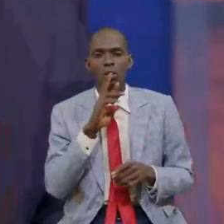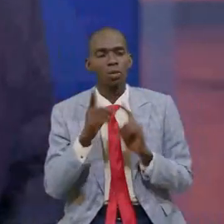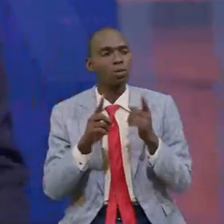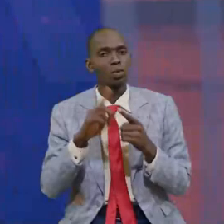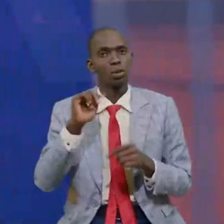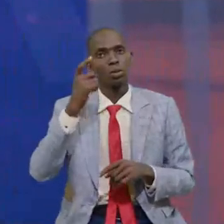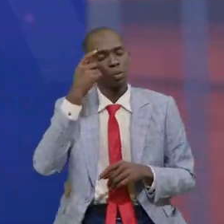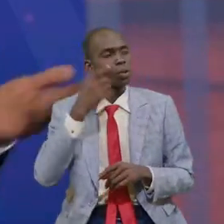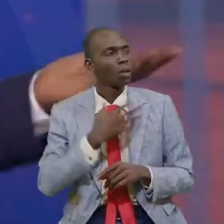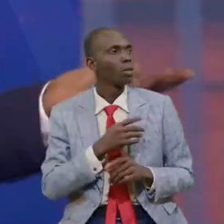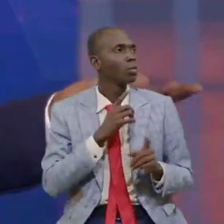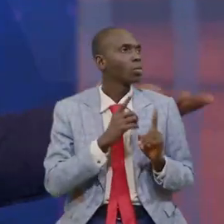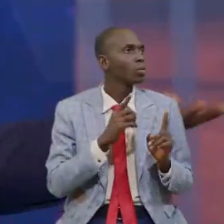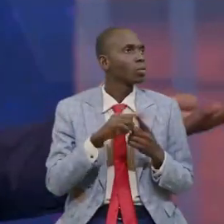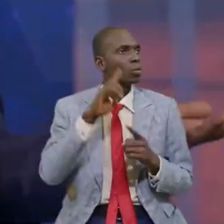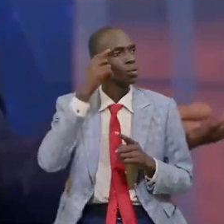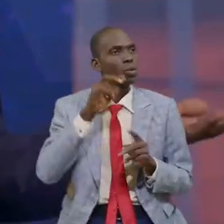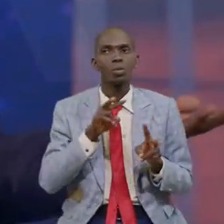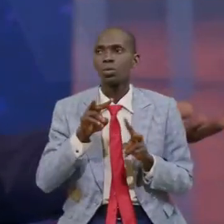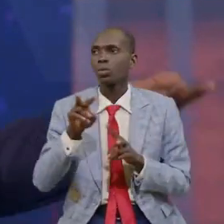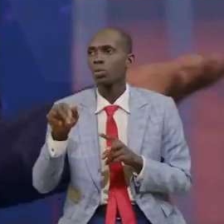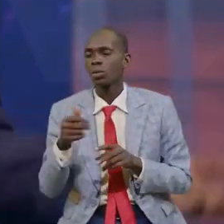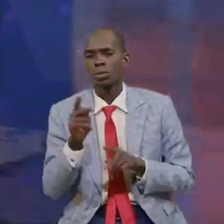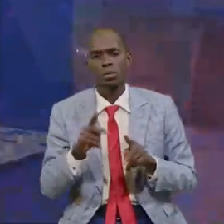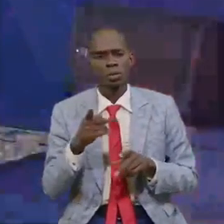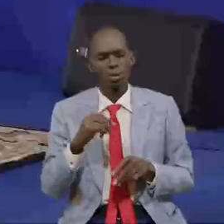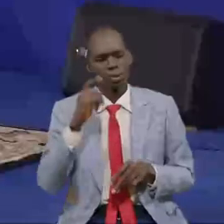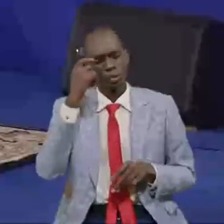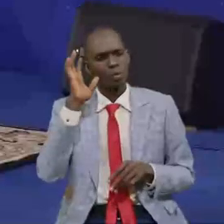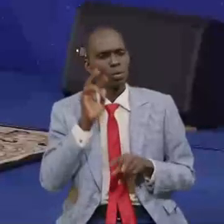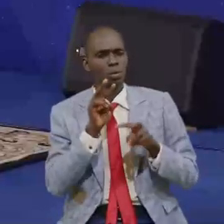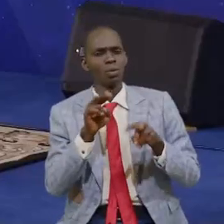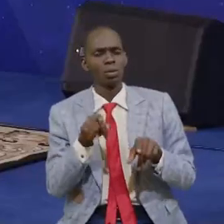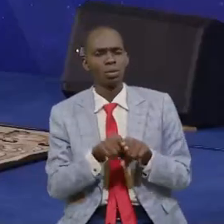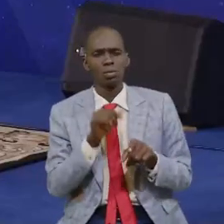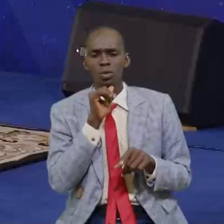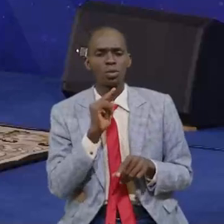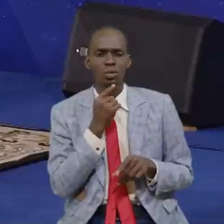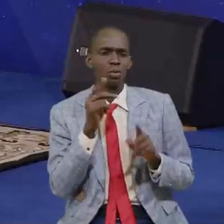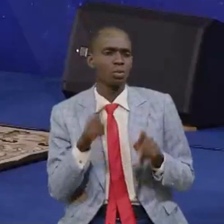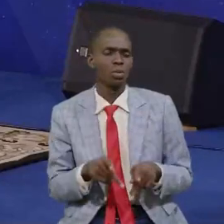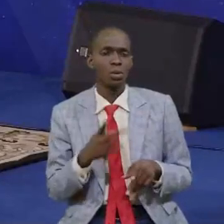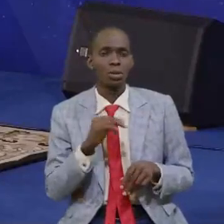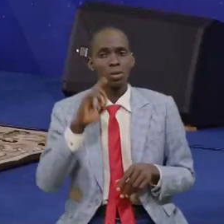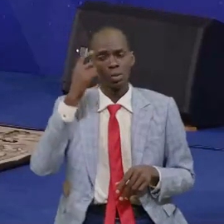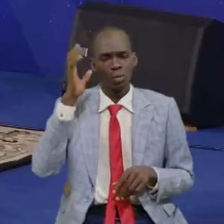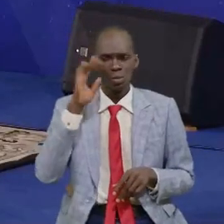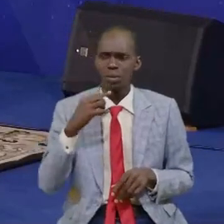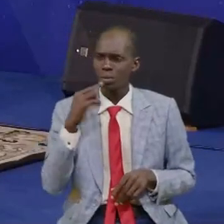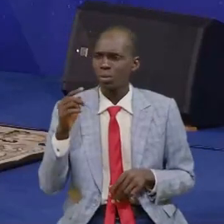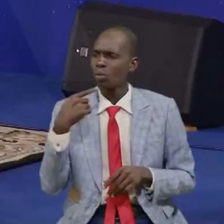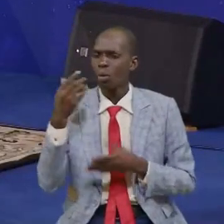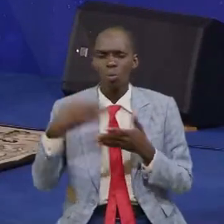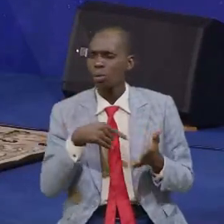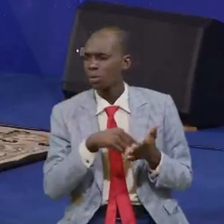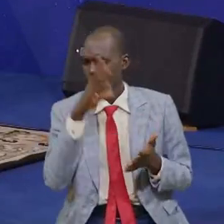comme un petit enfant, comme un enfant, il ne va même pas te considérer sérieux. Le gouverneur va dire à la personne qu'il a... Pourquoi tu m'as amené